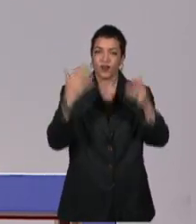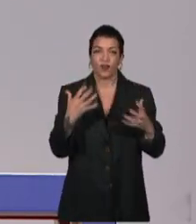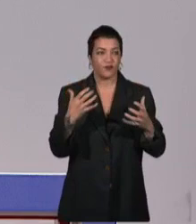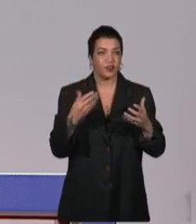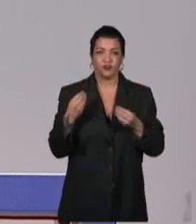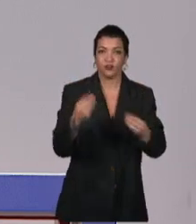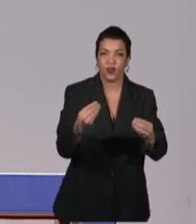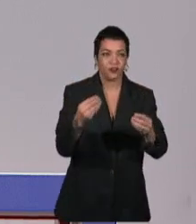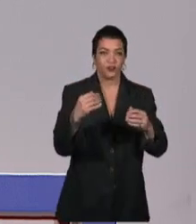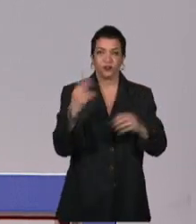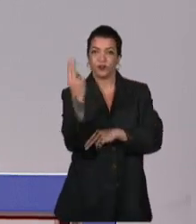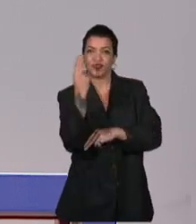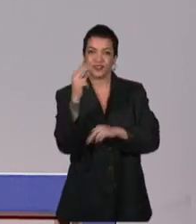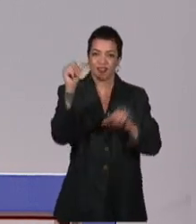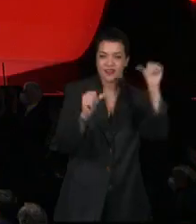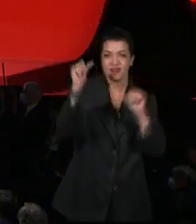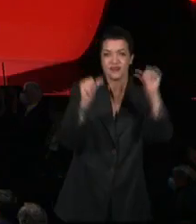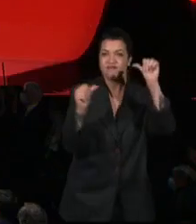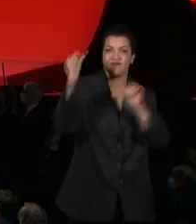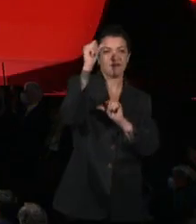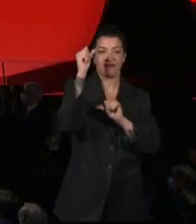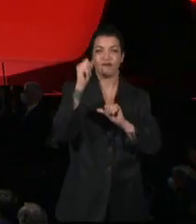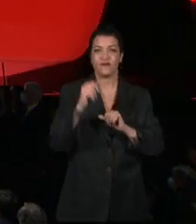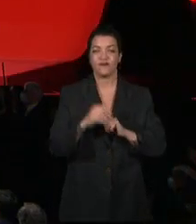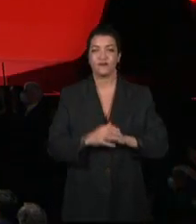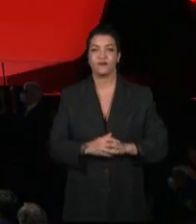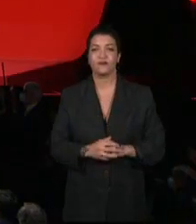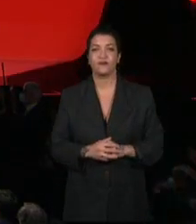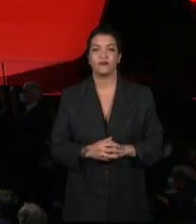avec les plus belles facs du monde.